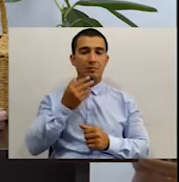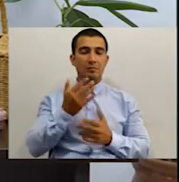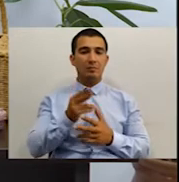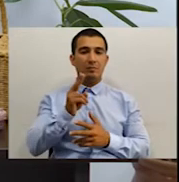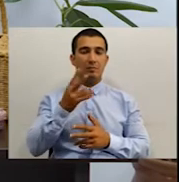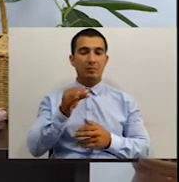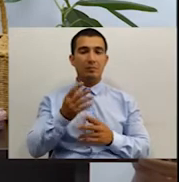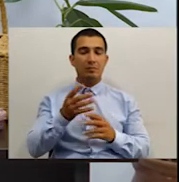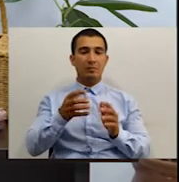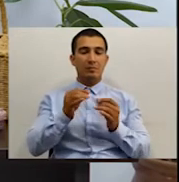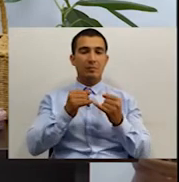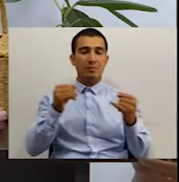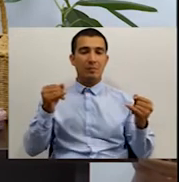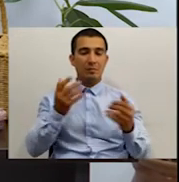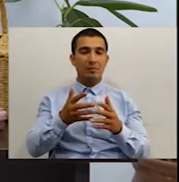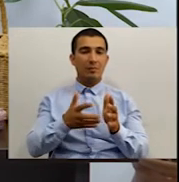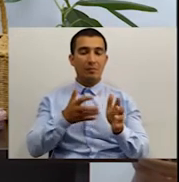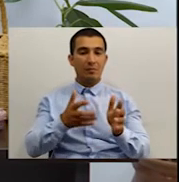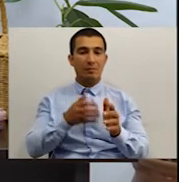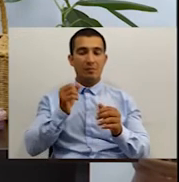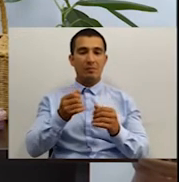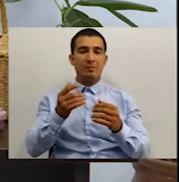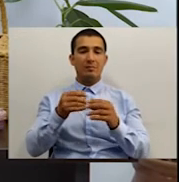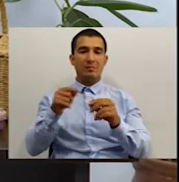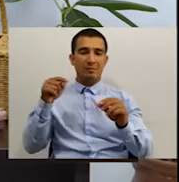болады. Чығып етмәсілігі үчін.